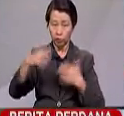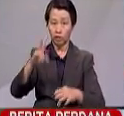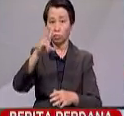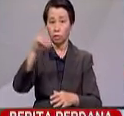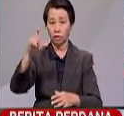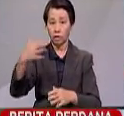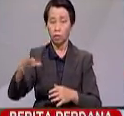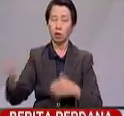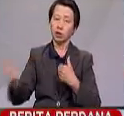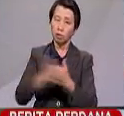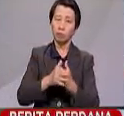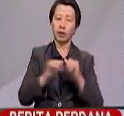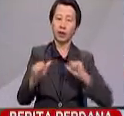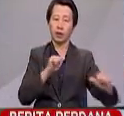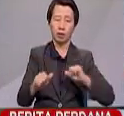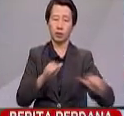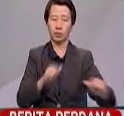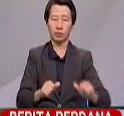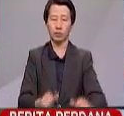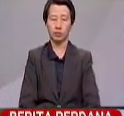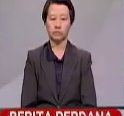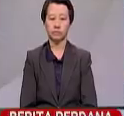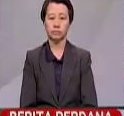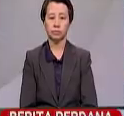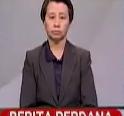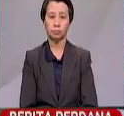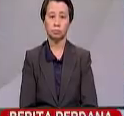bulan tu kembali aktiflah.